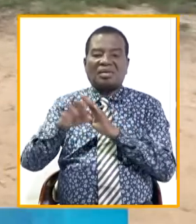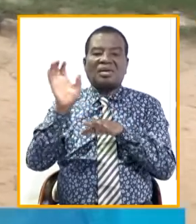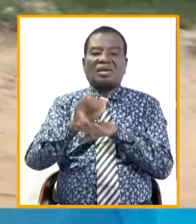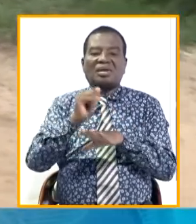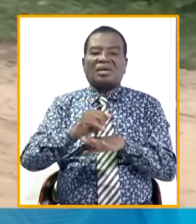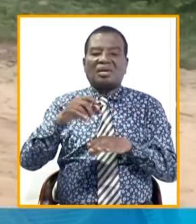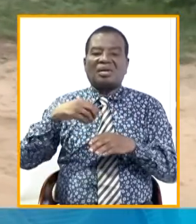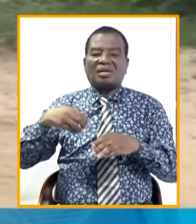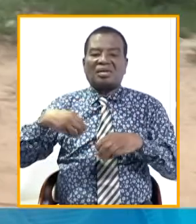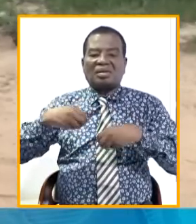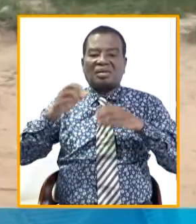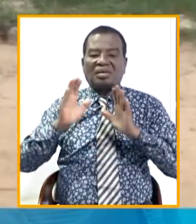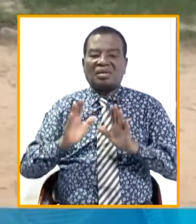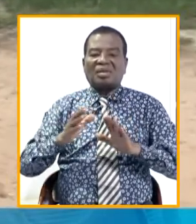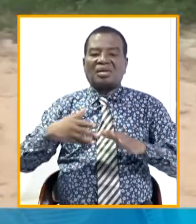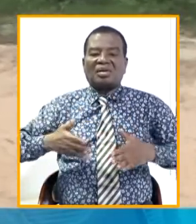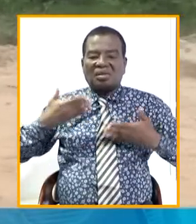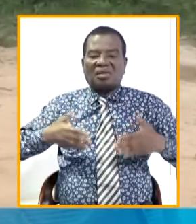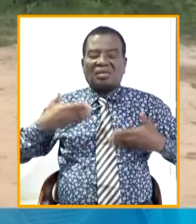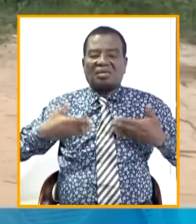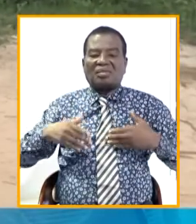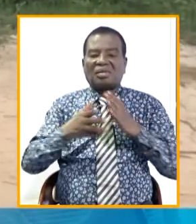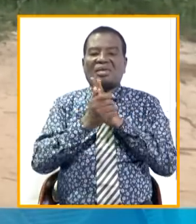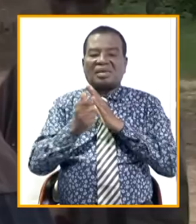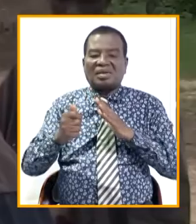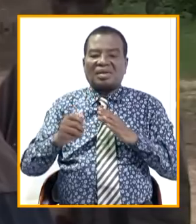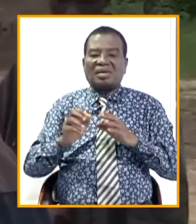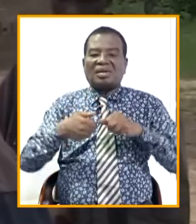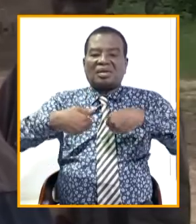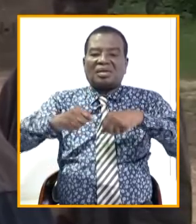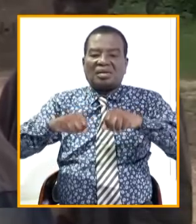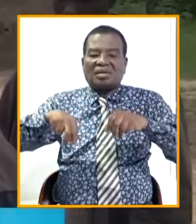clients sont satisfaits non seulement des prix, mais de la qualité des motos que nous avons ici.